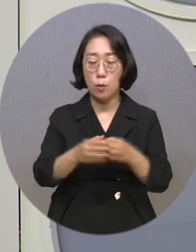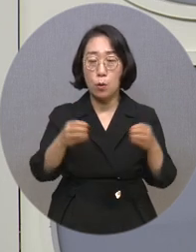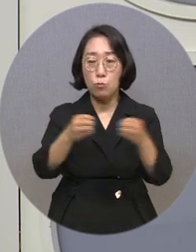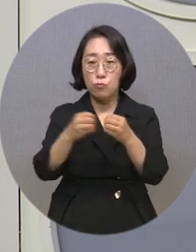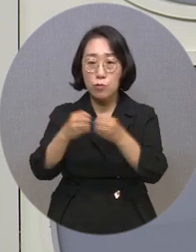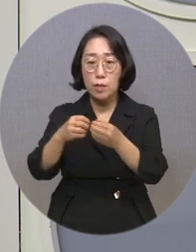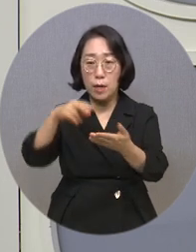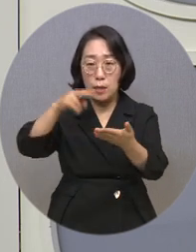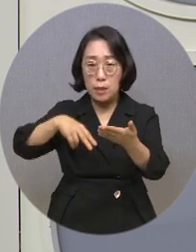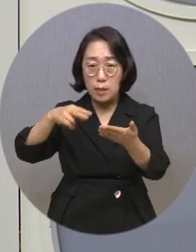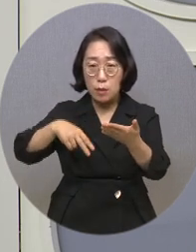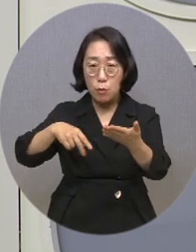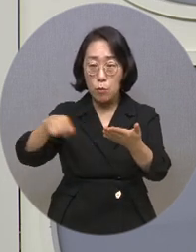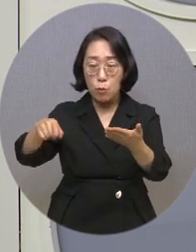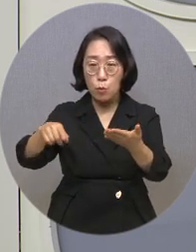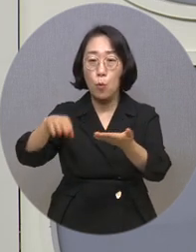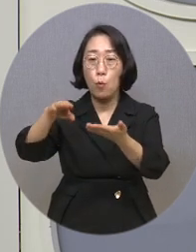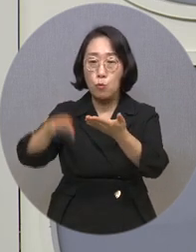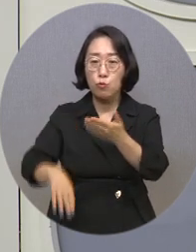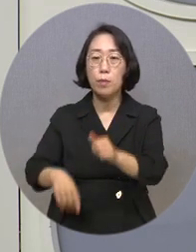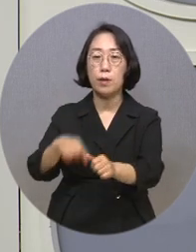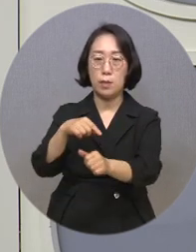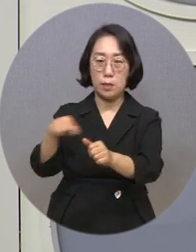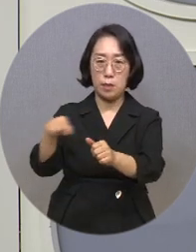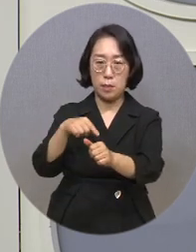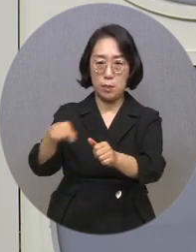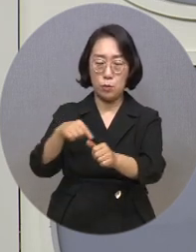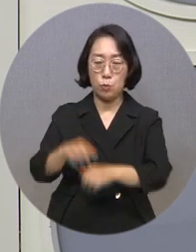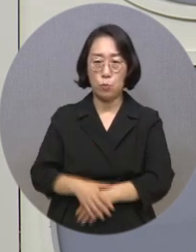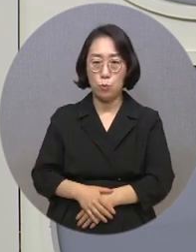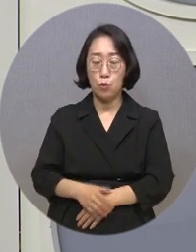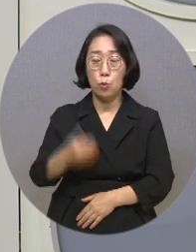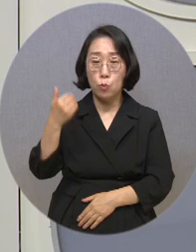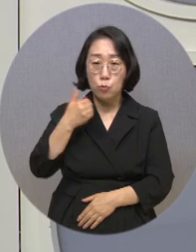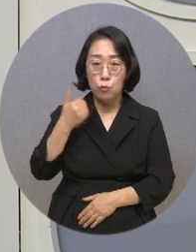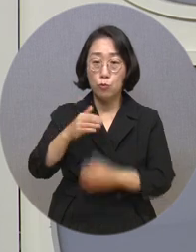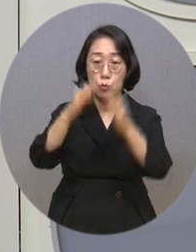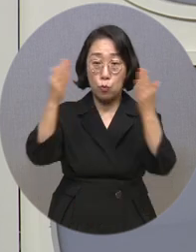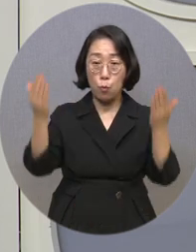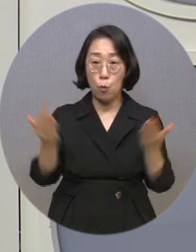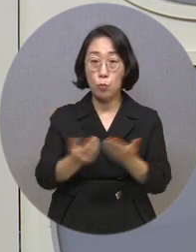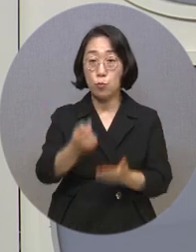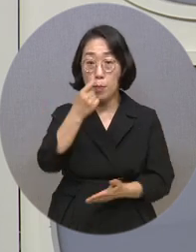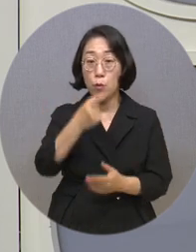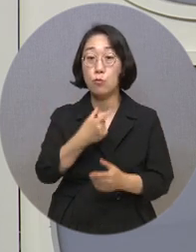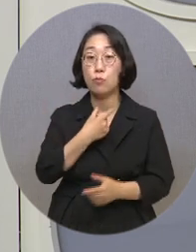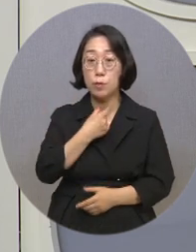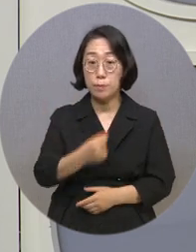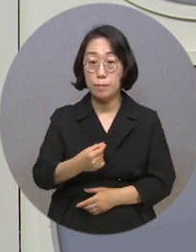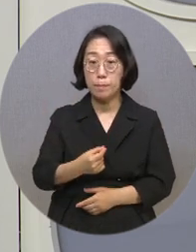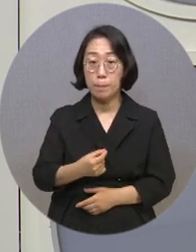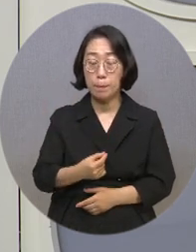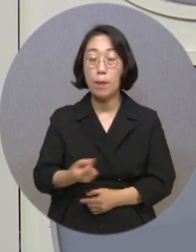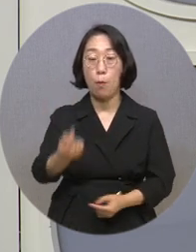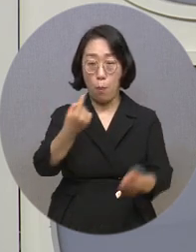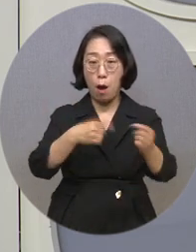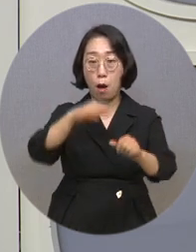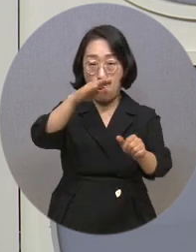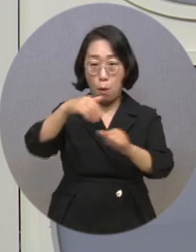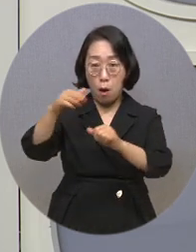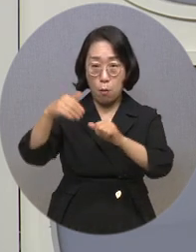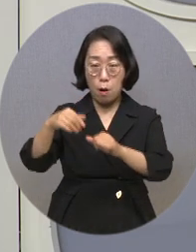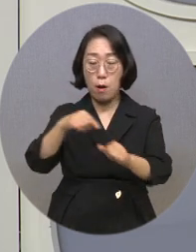좋아서 신앙성 후배들을 길러주고 이제 누구든지 신앙성을 하고 싶다는 사람이 있으면은 오게끔 하고 그리고